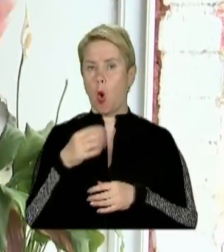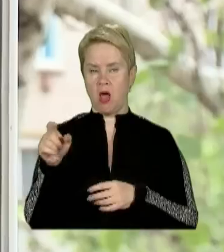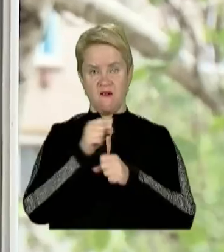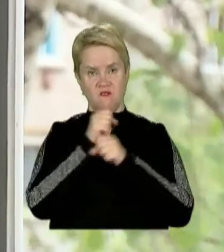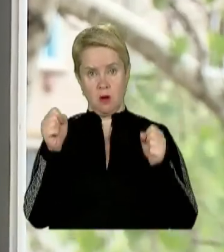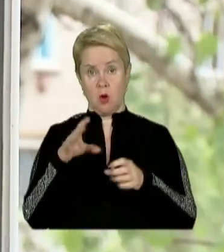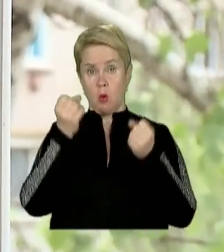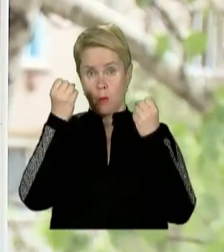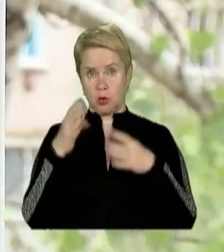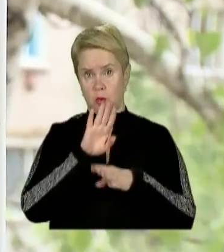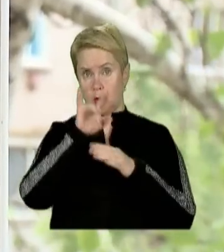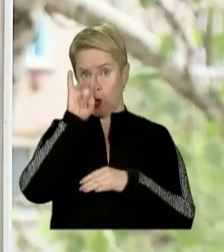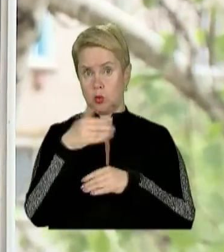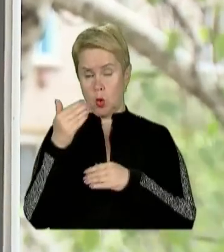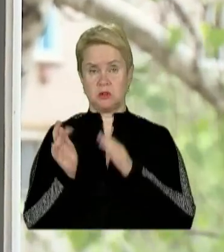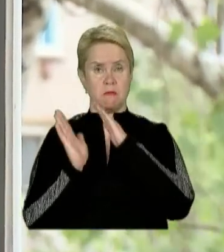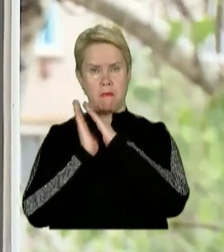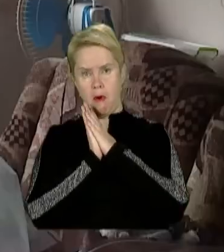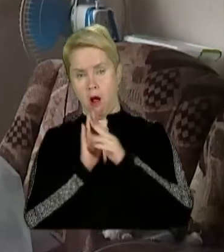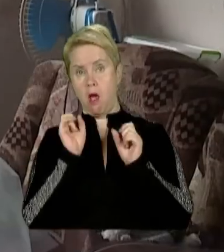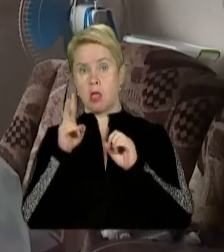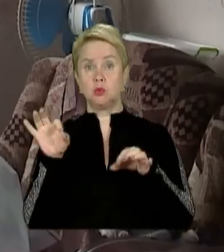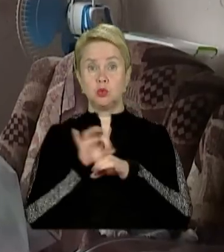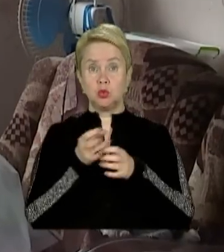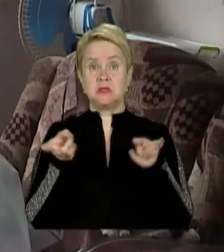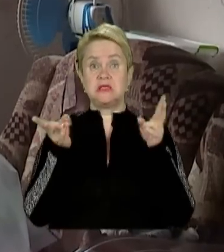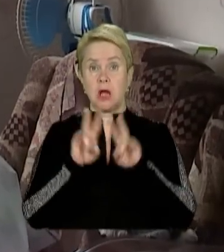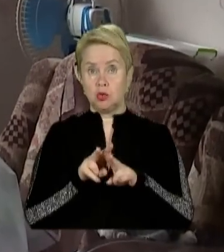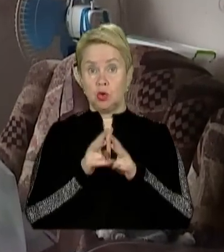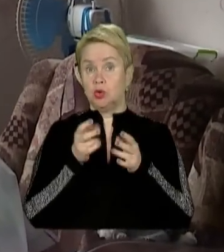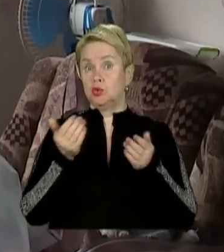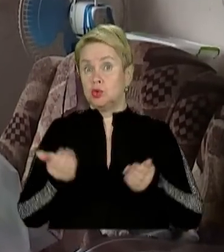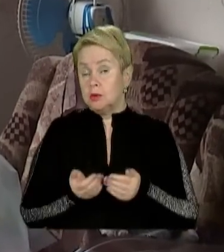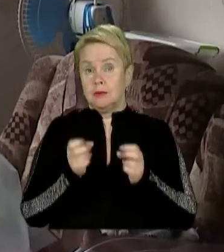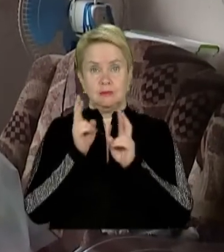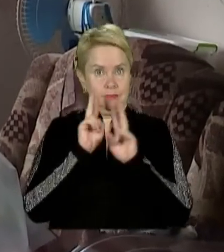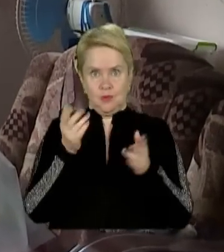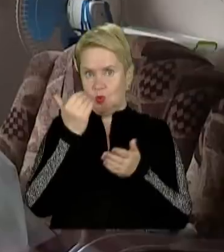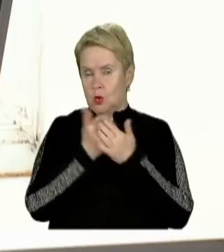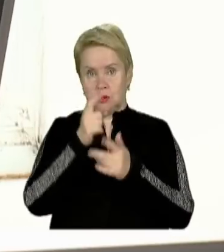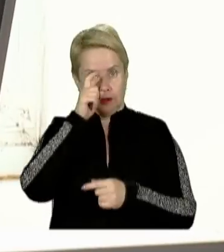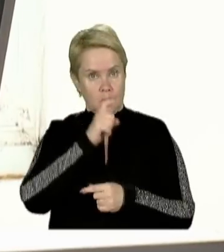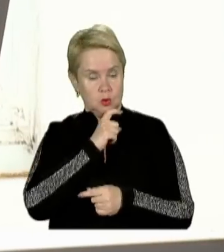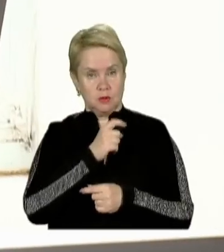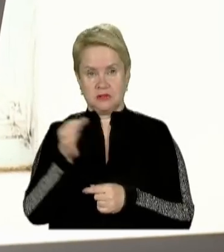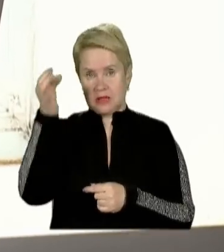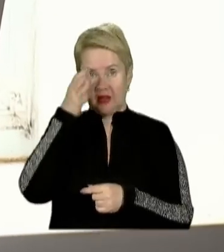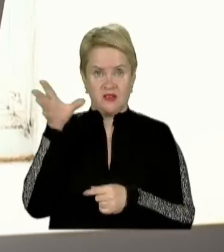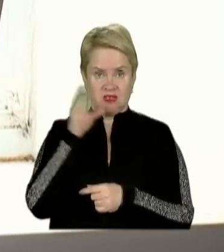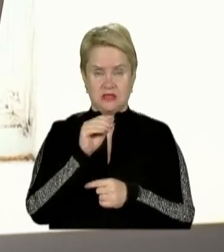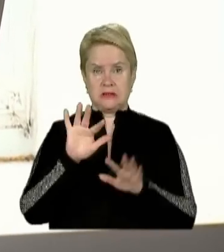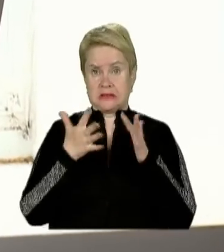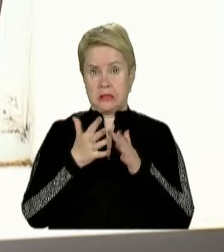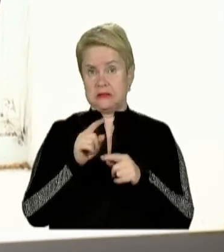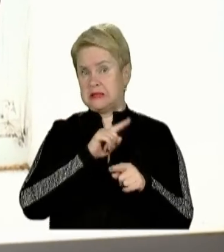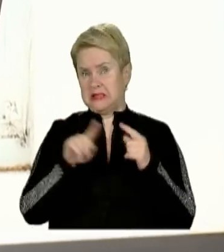Вибух стався просто під вікнами його спальні. Як вони з дружиною залишилися неушкодженими і досі не розуміє, згадує, все сталося